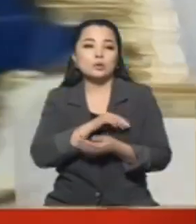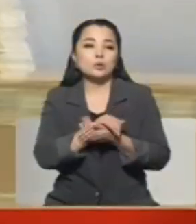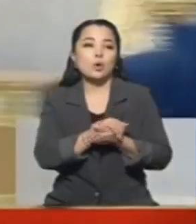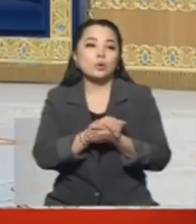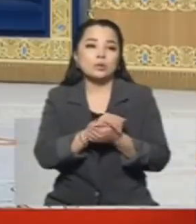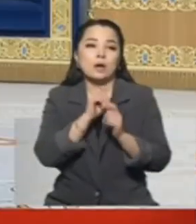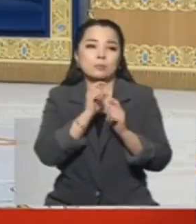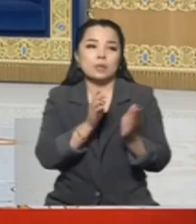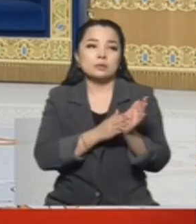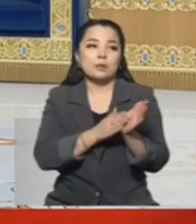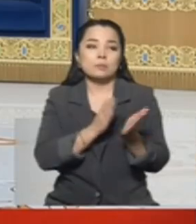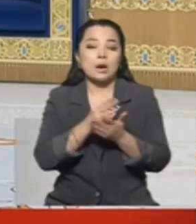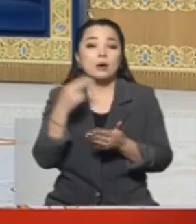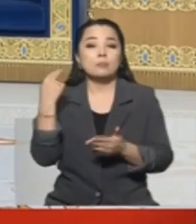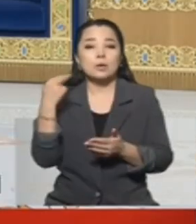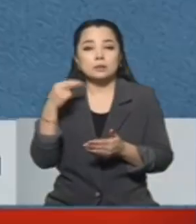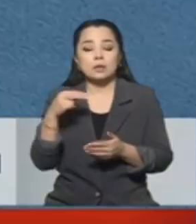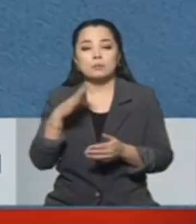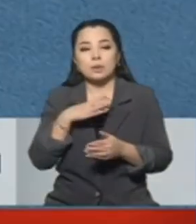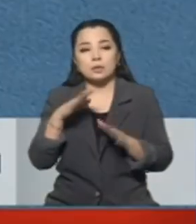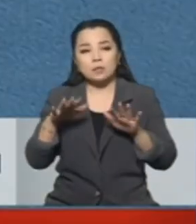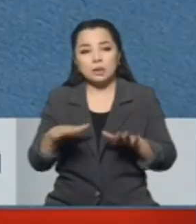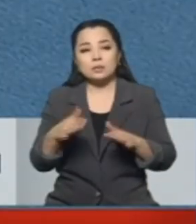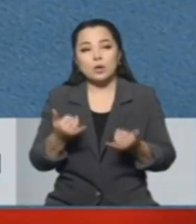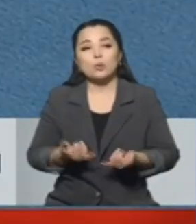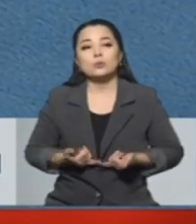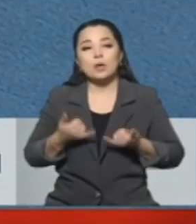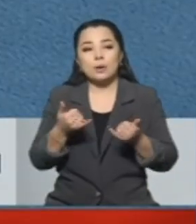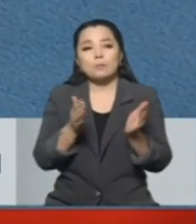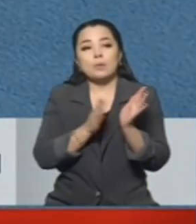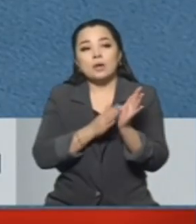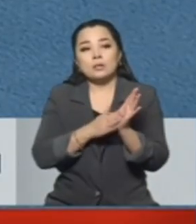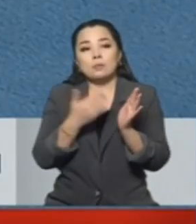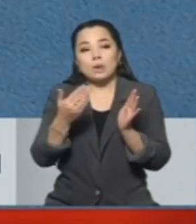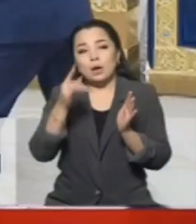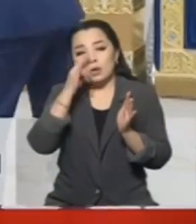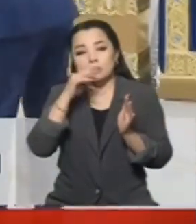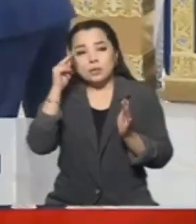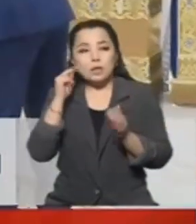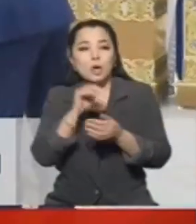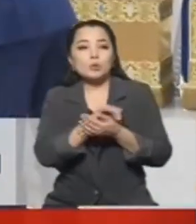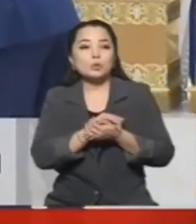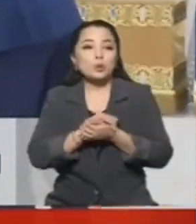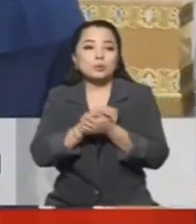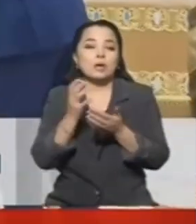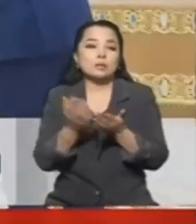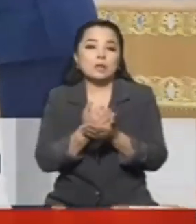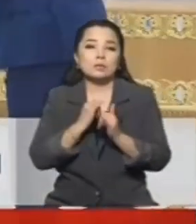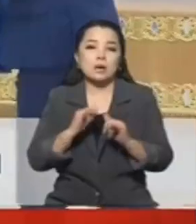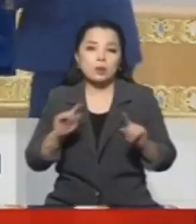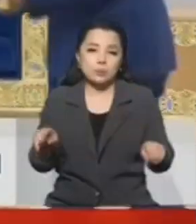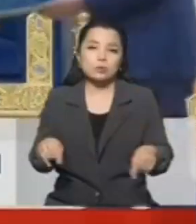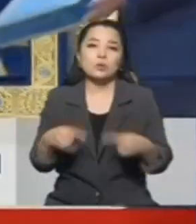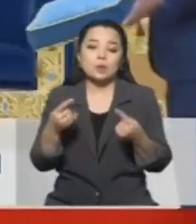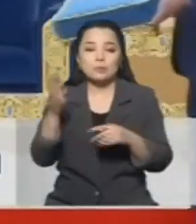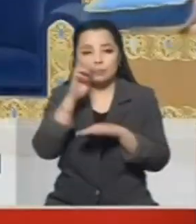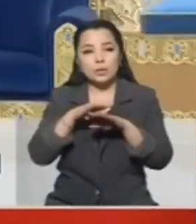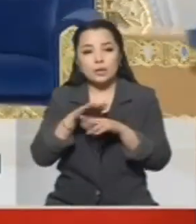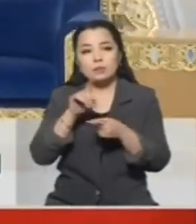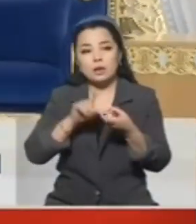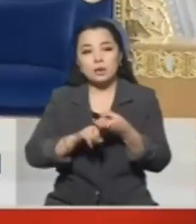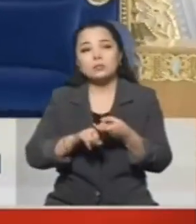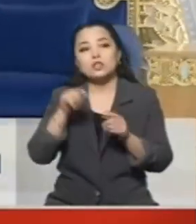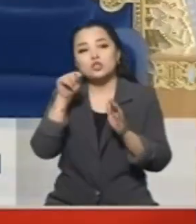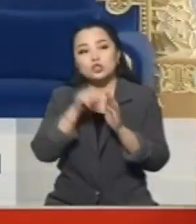орденімен марапаттады. Президент Аспан асты елінің өкіліне бұл марапатты Қазақ-Қытай достығын табысты дамытуға, мемлекет аралық